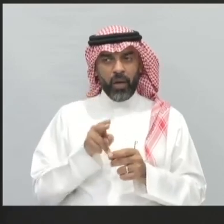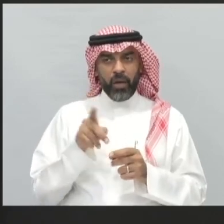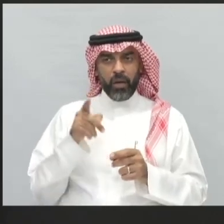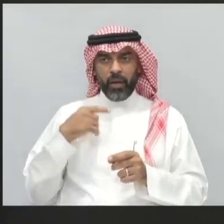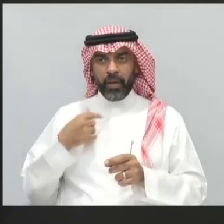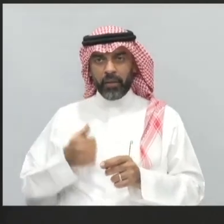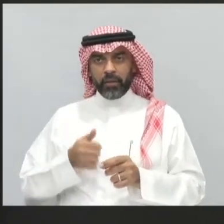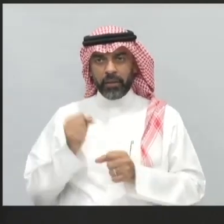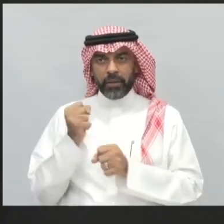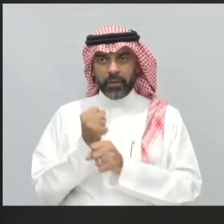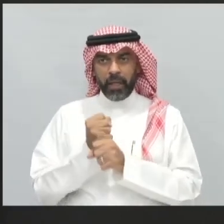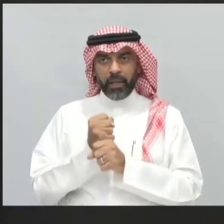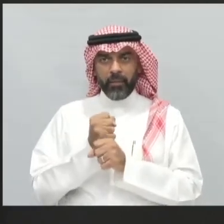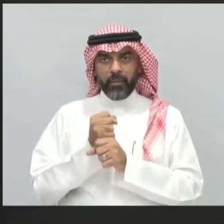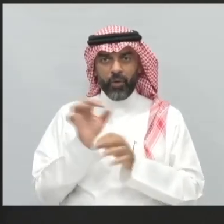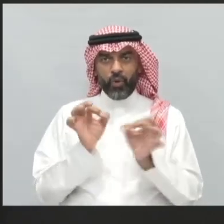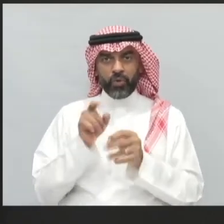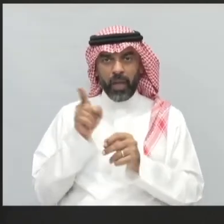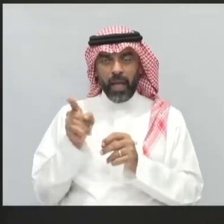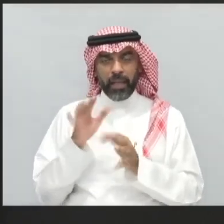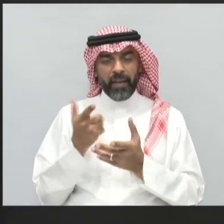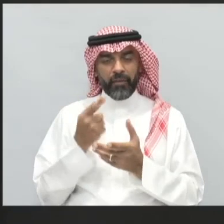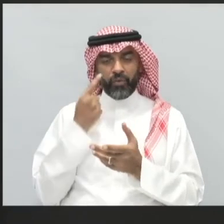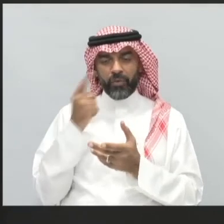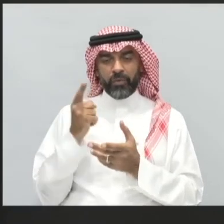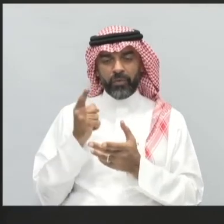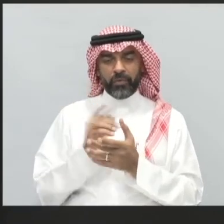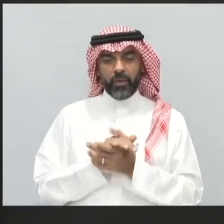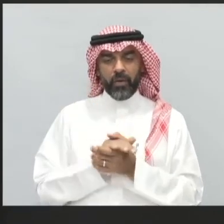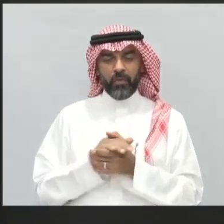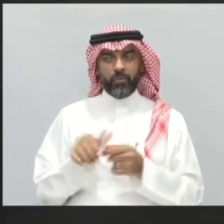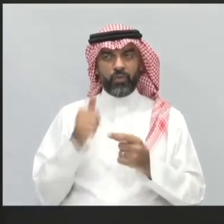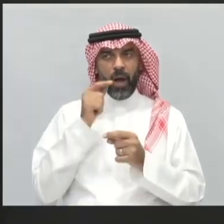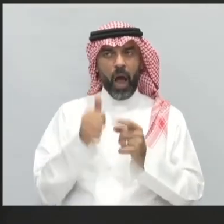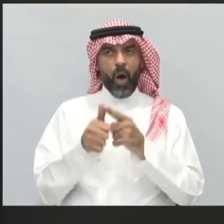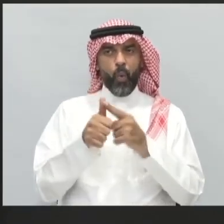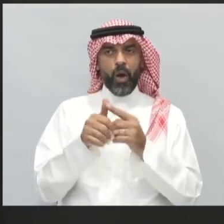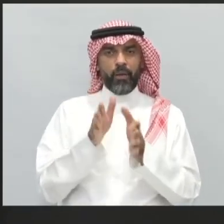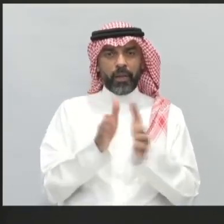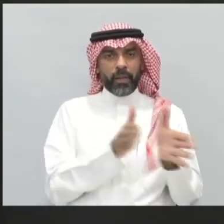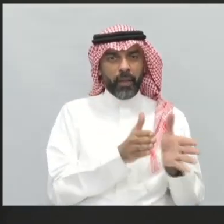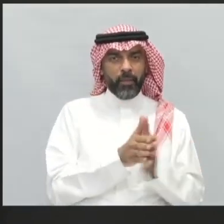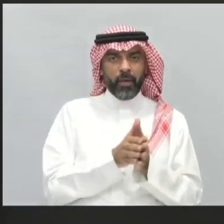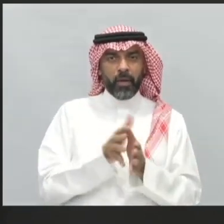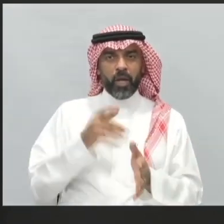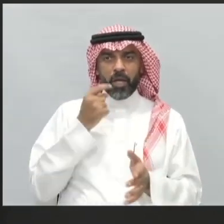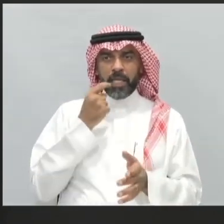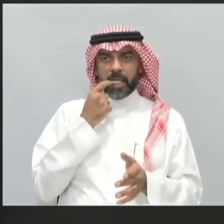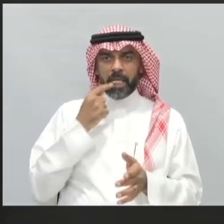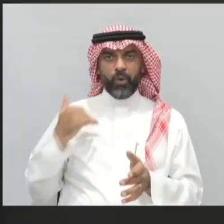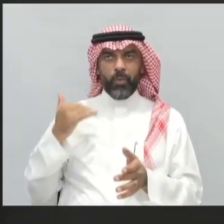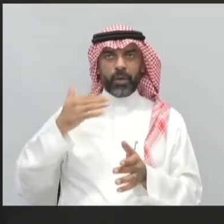خطه استخدمها في نوع في هذه النوع من المساعد اذا الصف الاول الاكبر عمران حسب ترتيبتهم